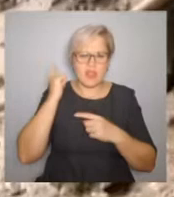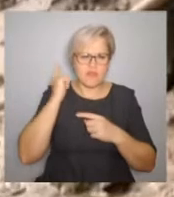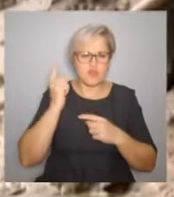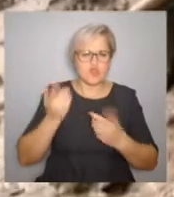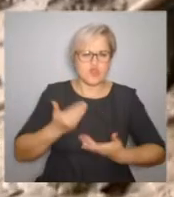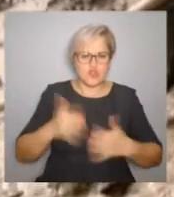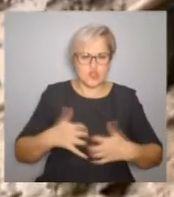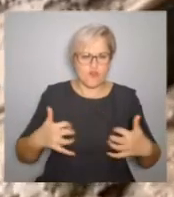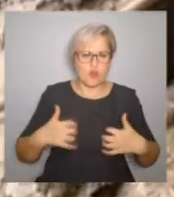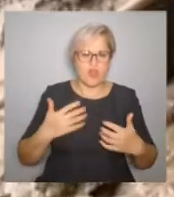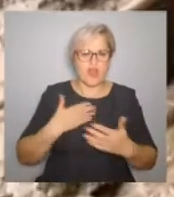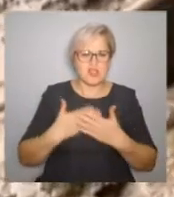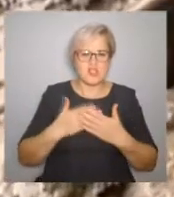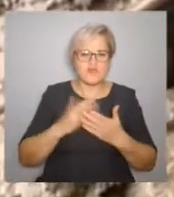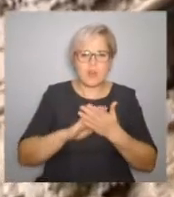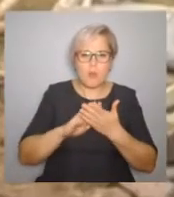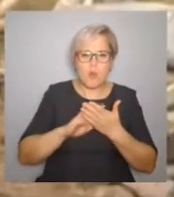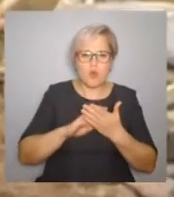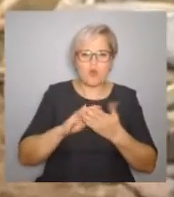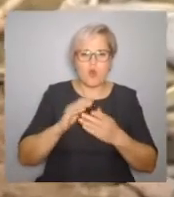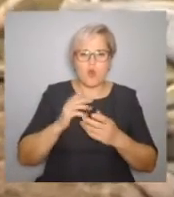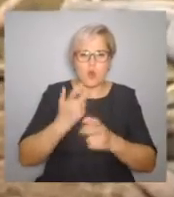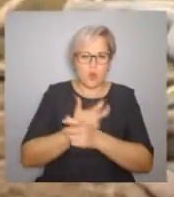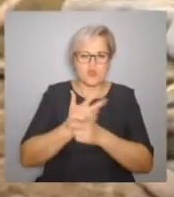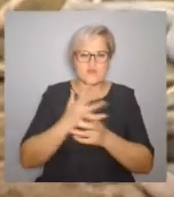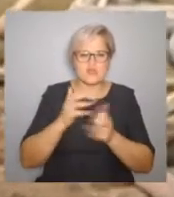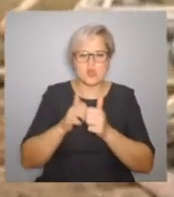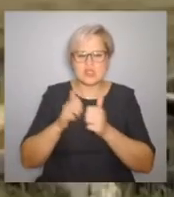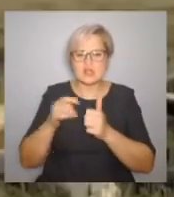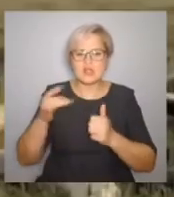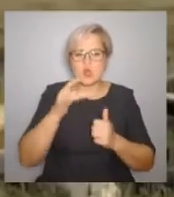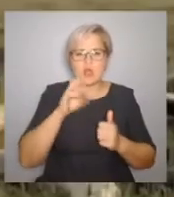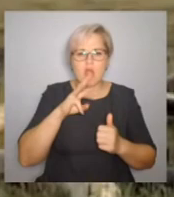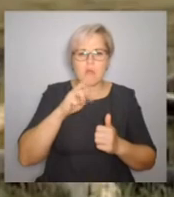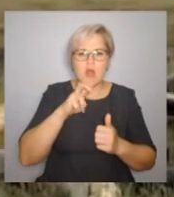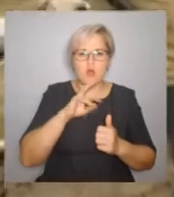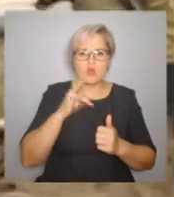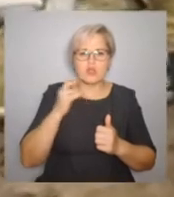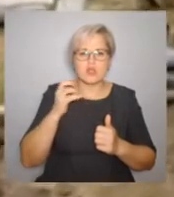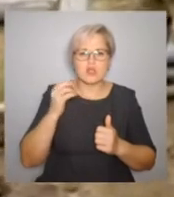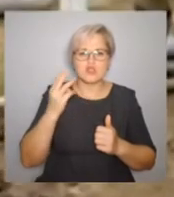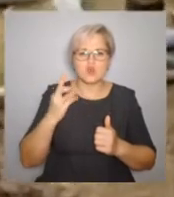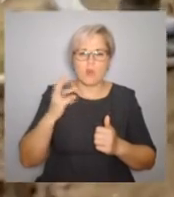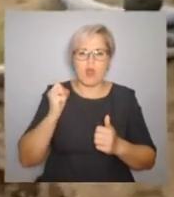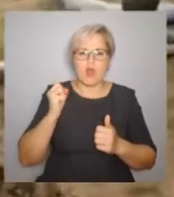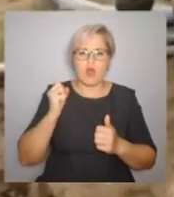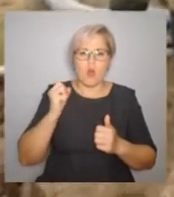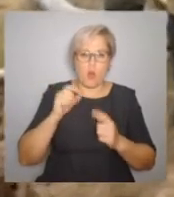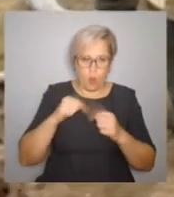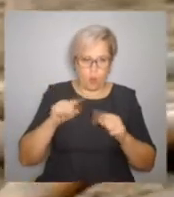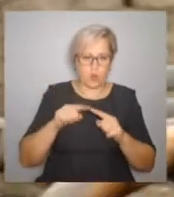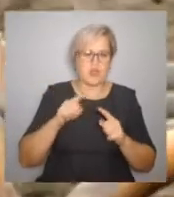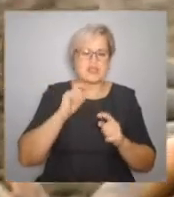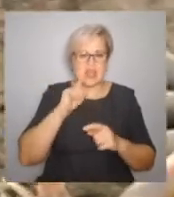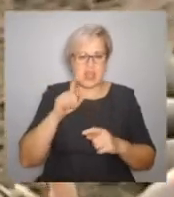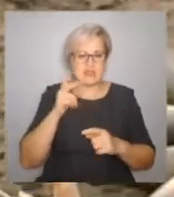автономном округе, Красноярском крае, а также на территории Якутии. Там ежегодно как легально, так и нелегально черными копателями из вечной мерзлоты